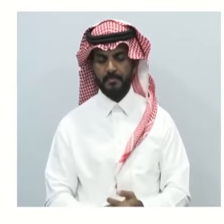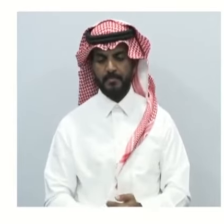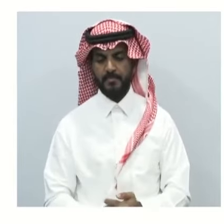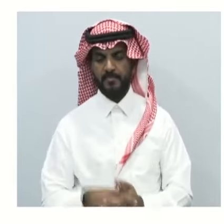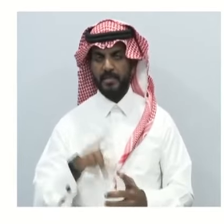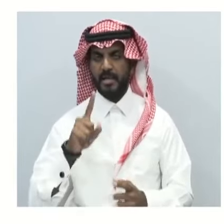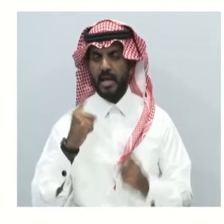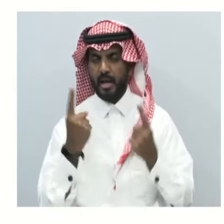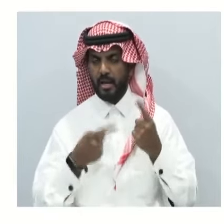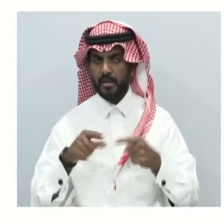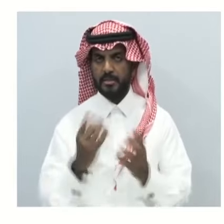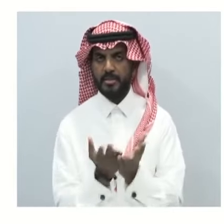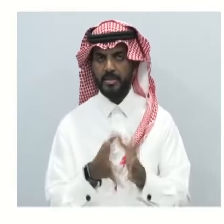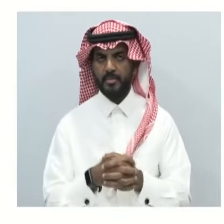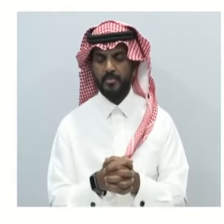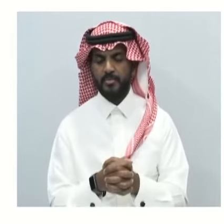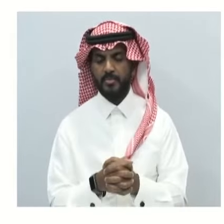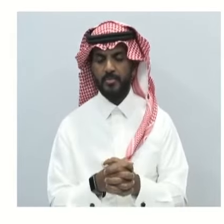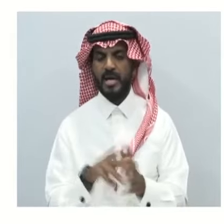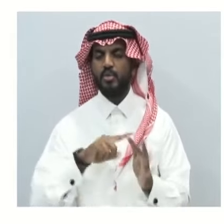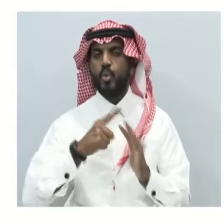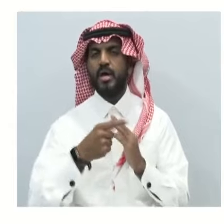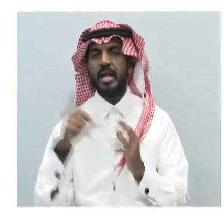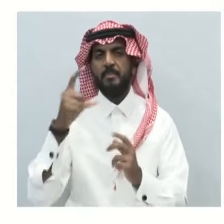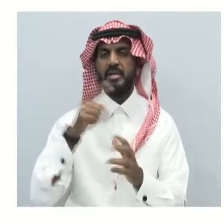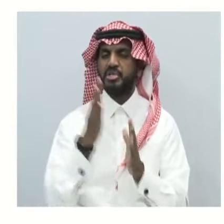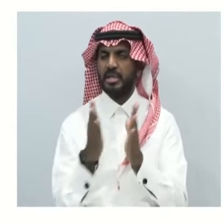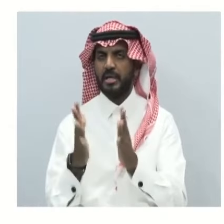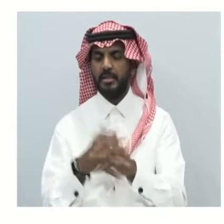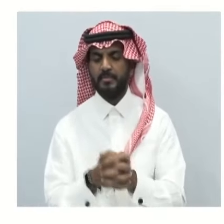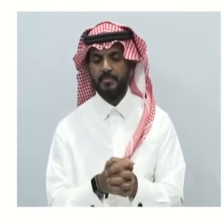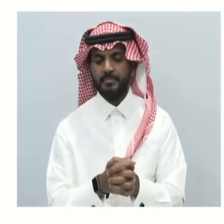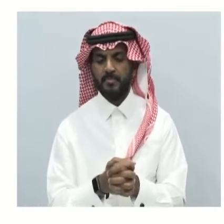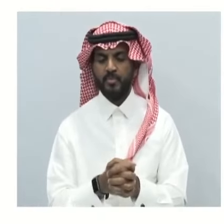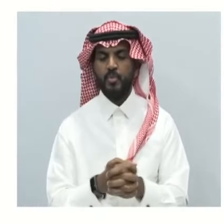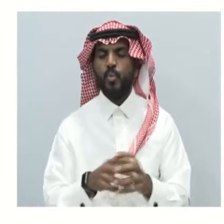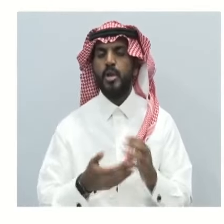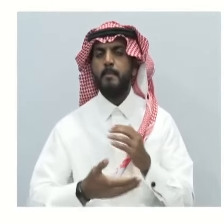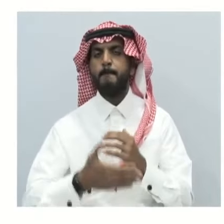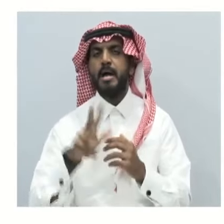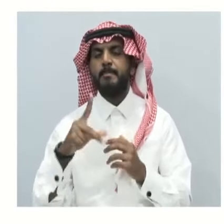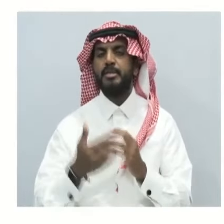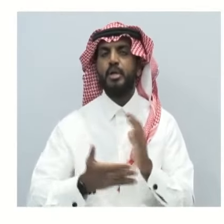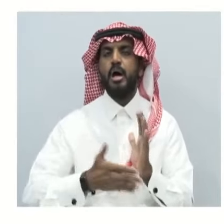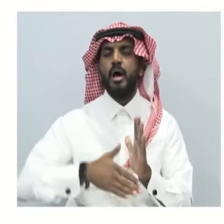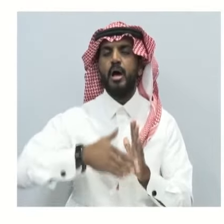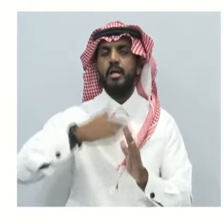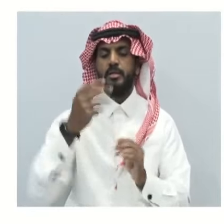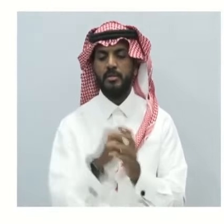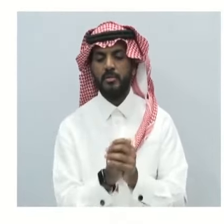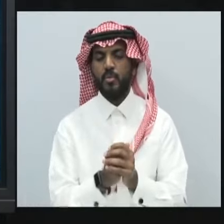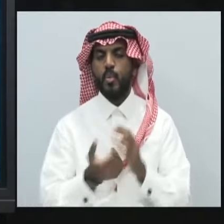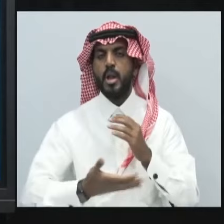خلال درسنا لهذا اليوم عن اطوار القمر وتحدثنا عن المد العالي وكذلك المد